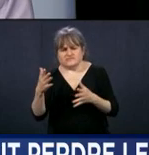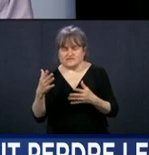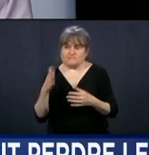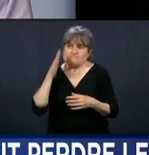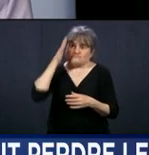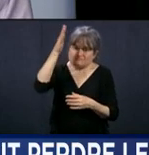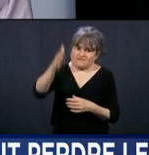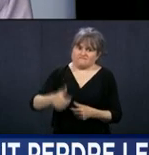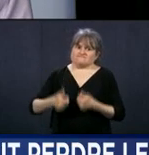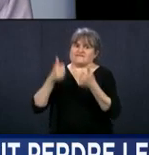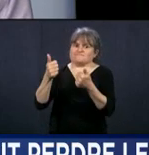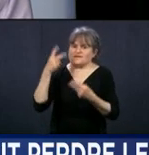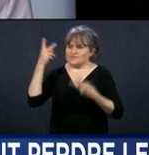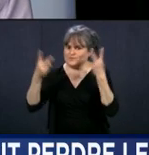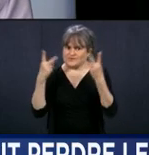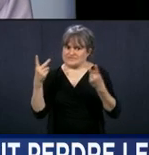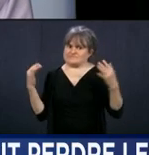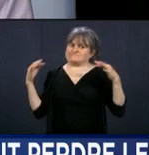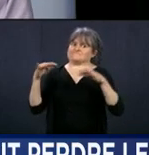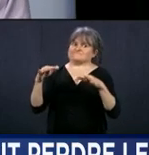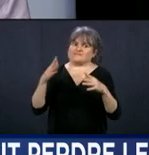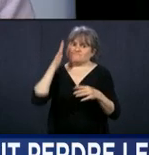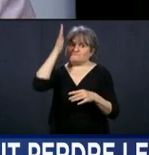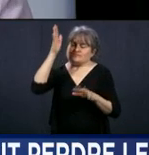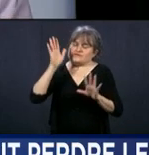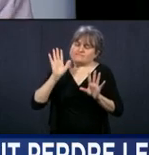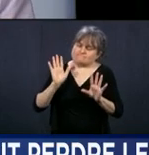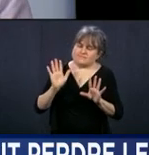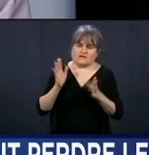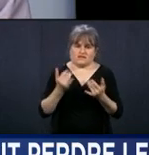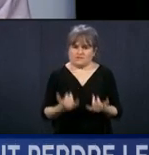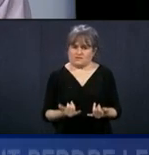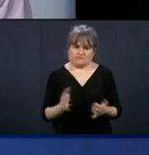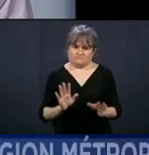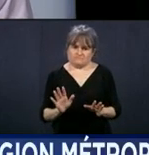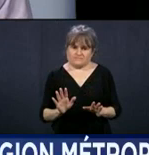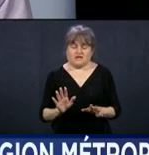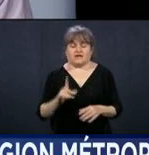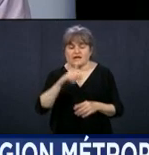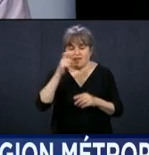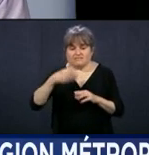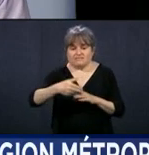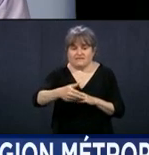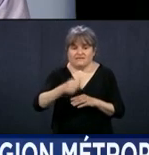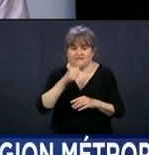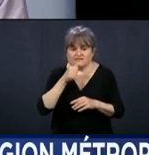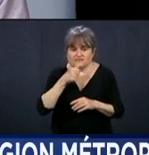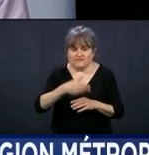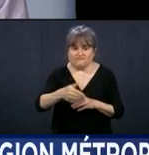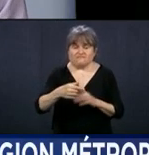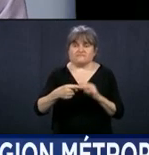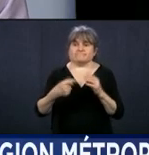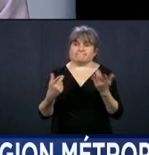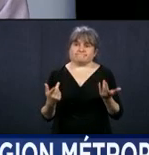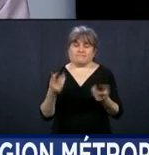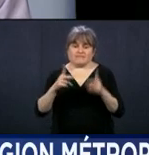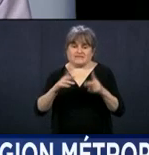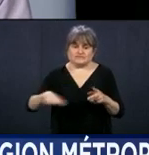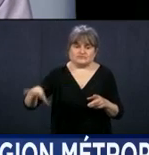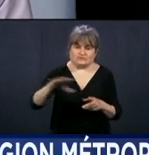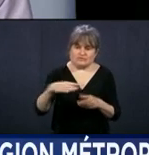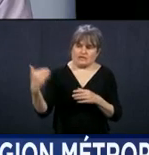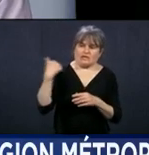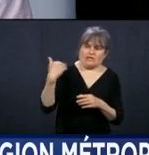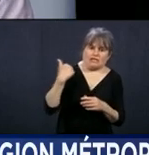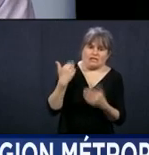Donc, c'est sûr qu'à l'arrivée de l'été, je ne vous cacherai pas que là, il y a plusieurs intervenants qui se manifestent. On peut penser à les pourvoiries, les terrains de